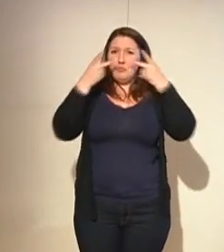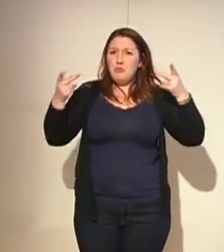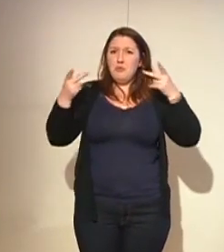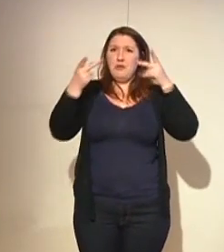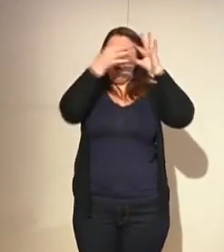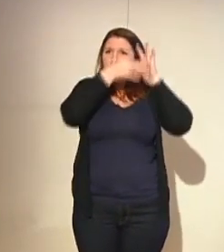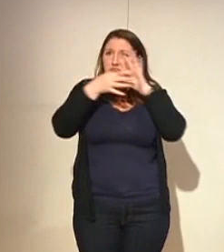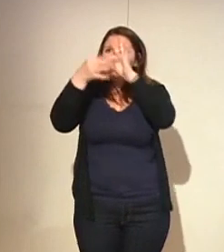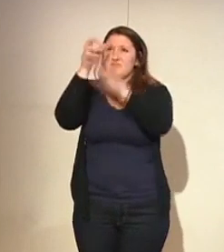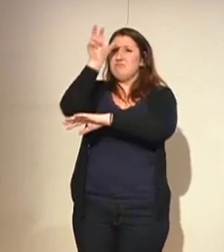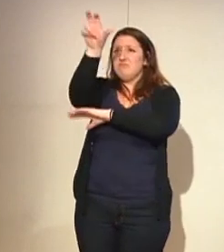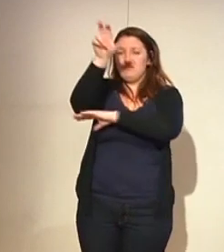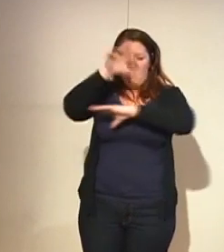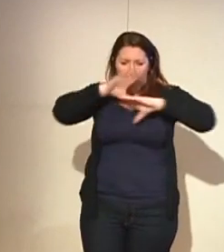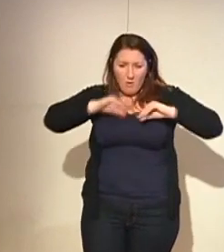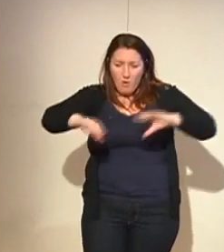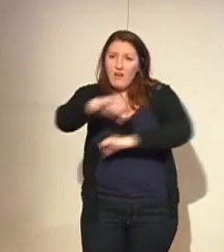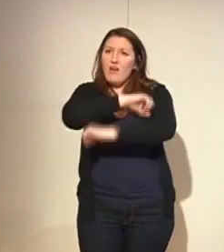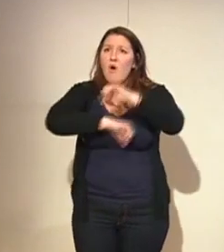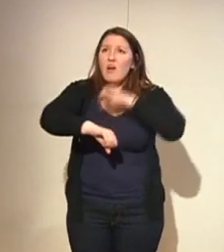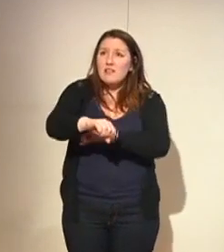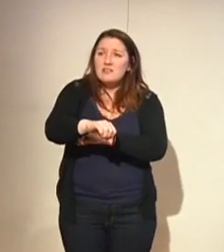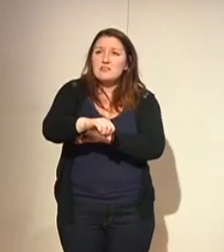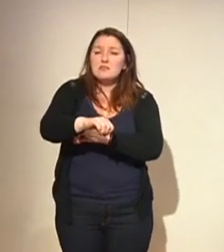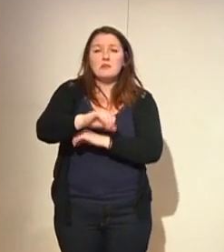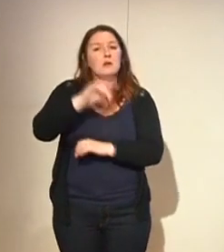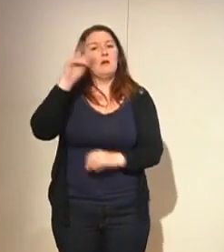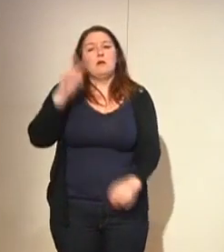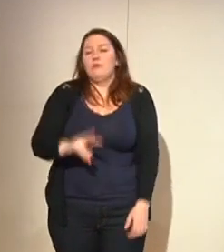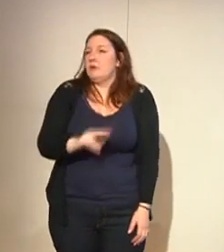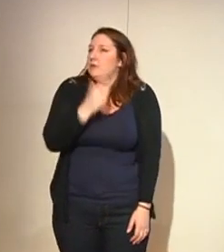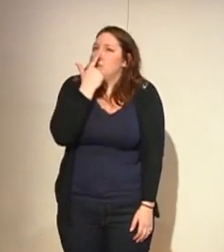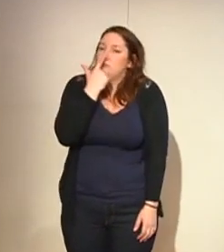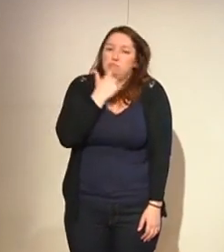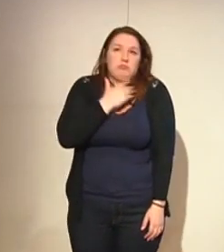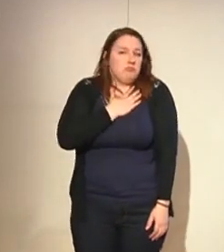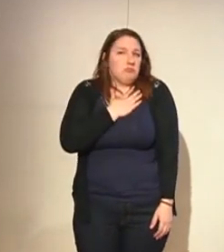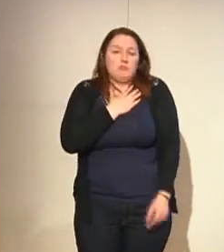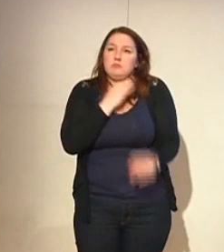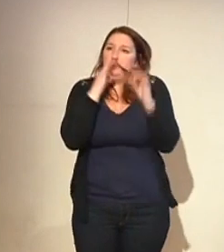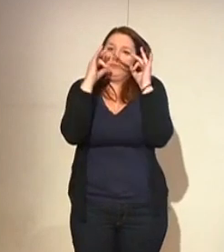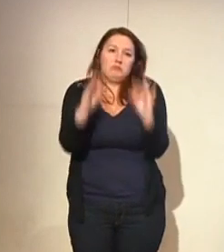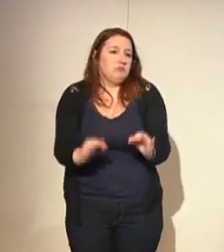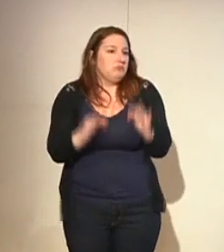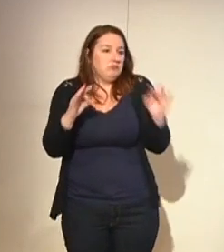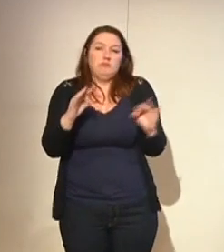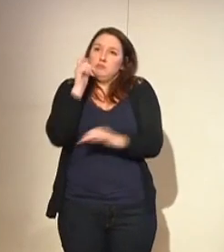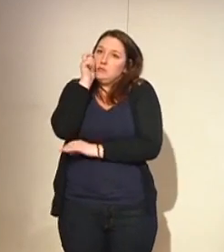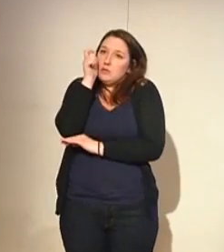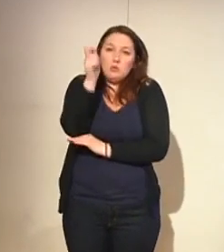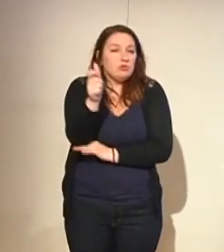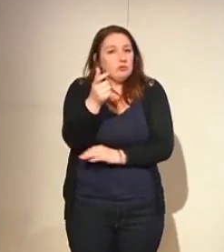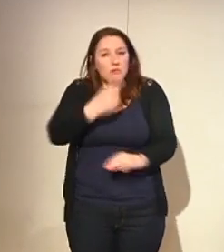la collectivité il me paraît bien légitime que nous que nous